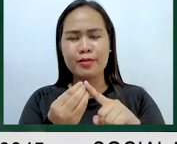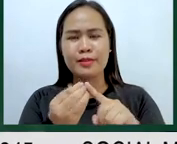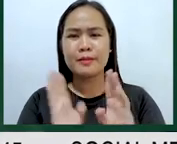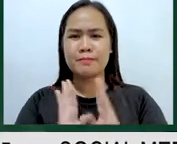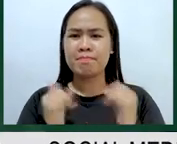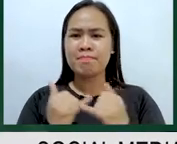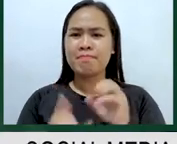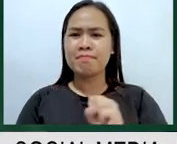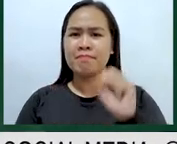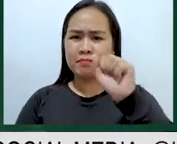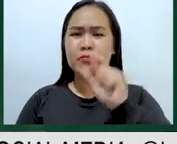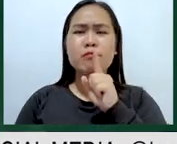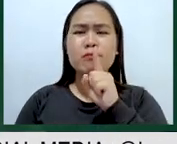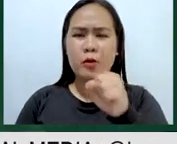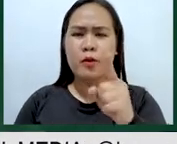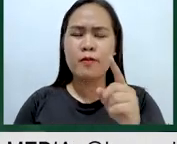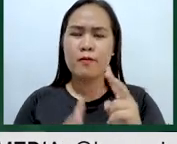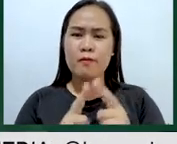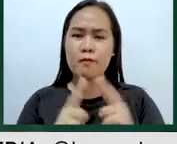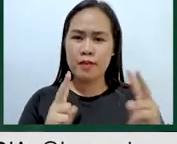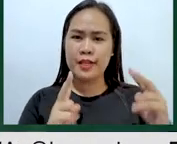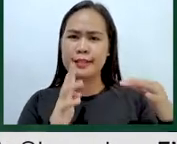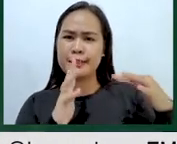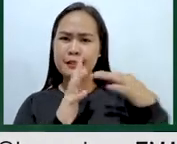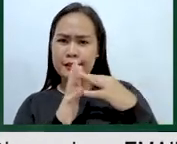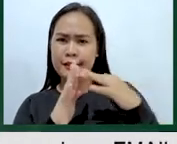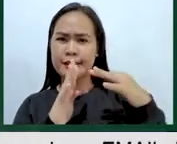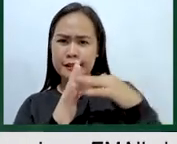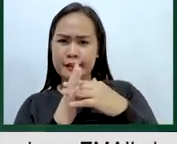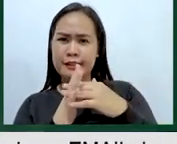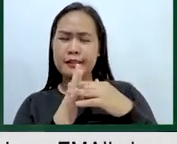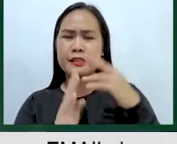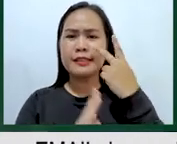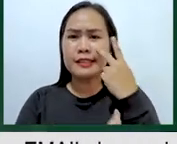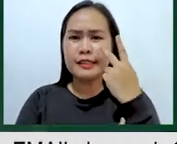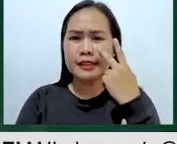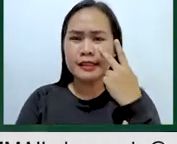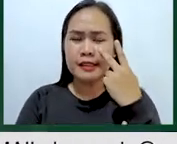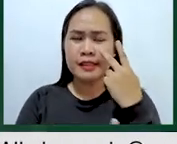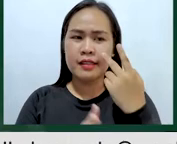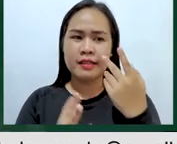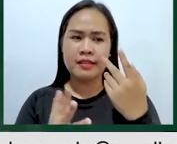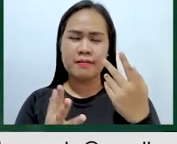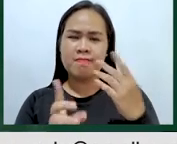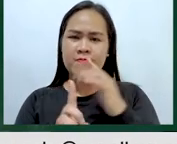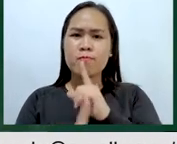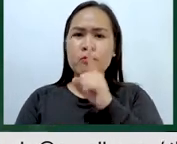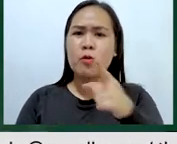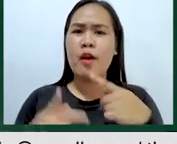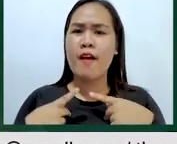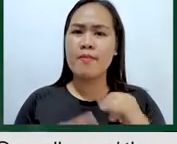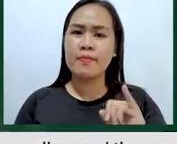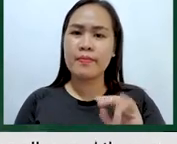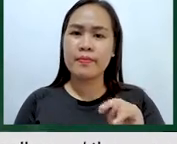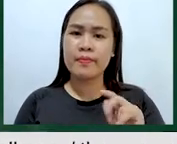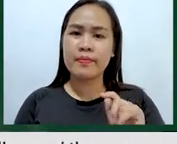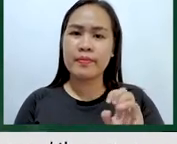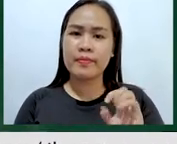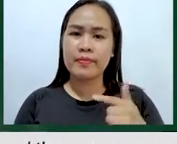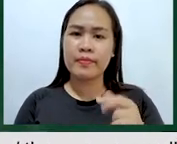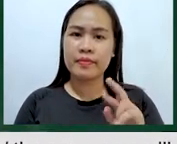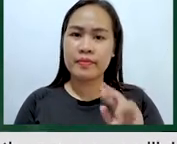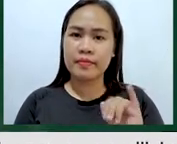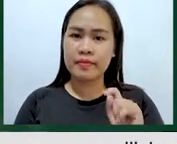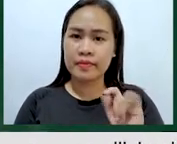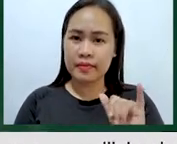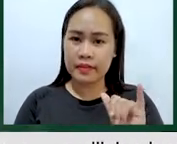isa, ang kagandahan kasi pag sa Barangay San Antonio, very transparent kayo, no? And merong integridad ang